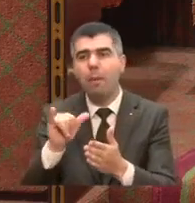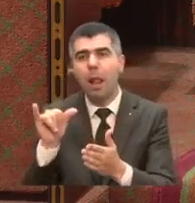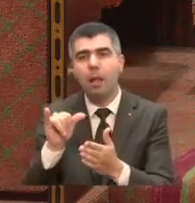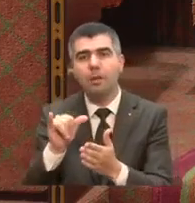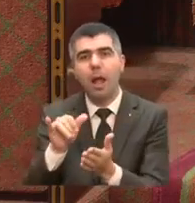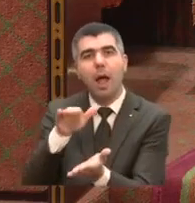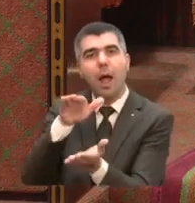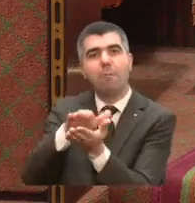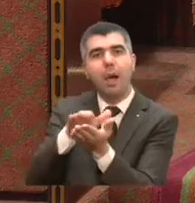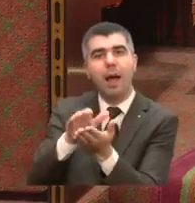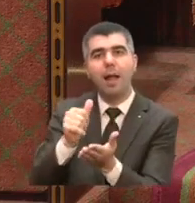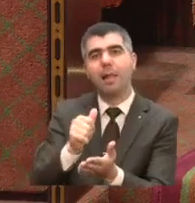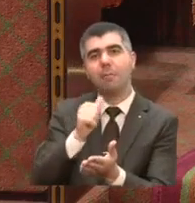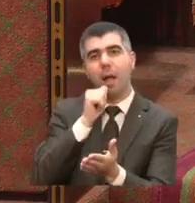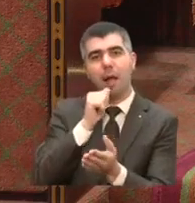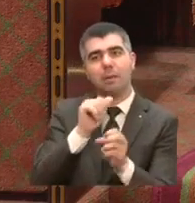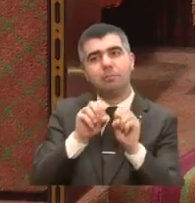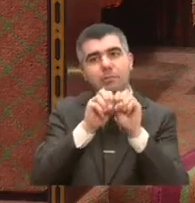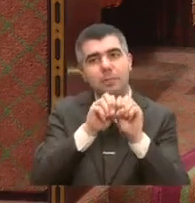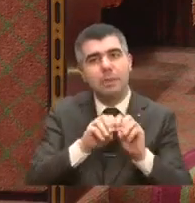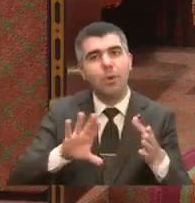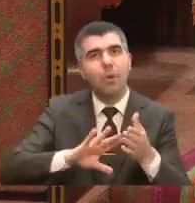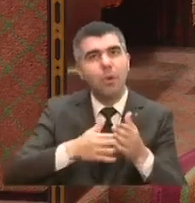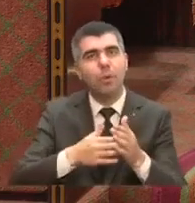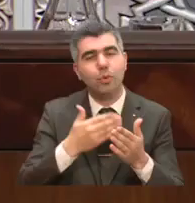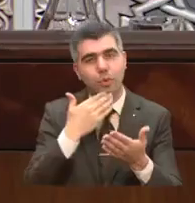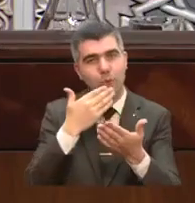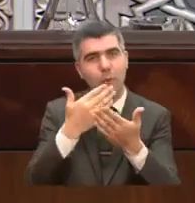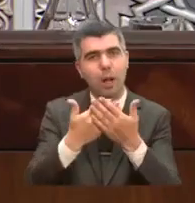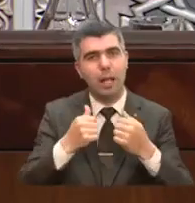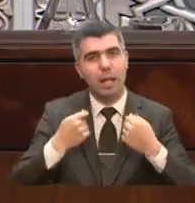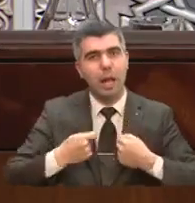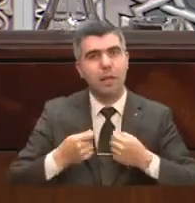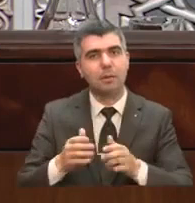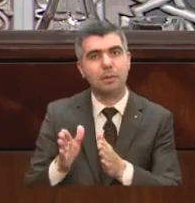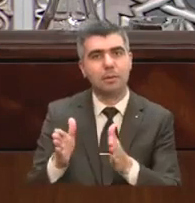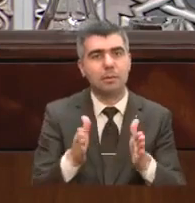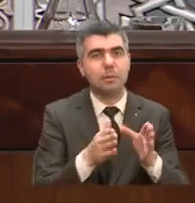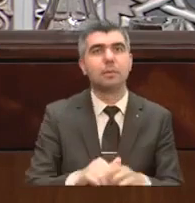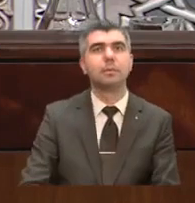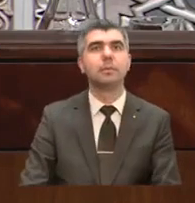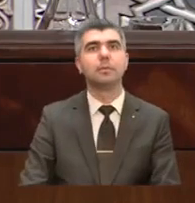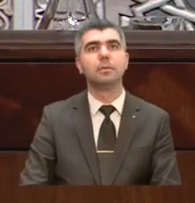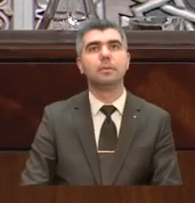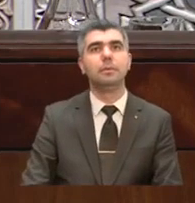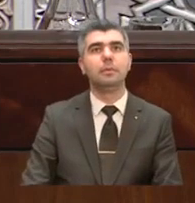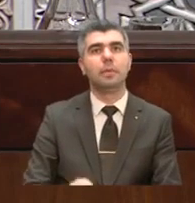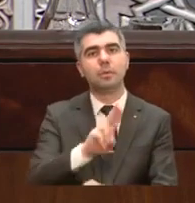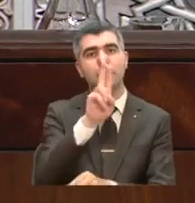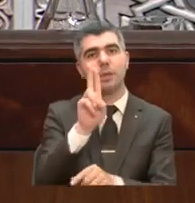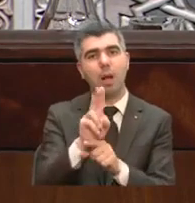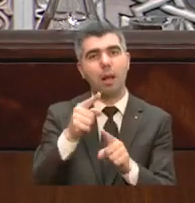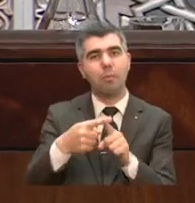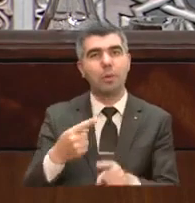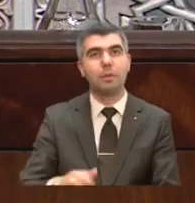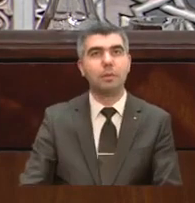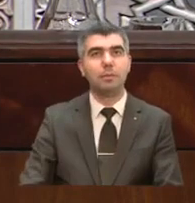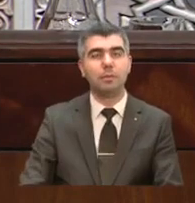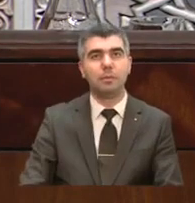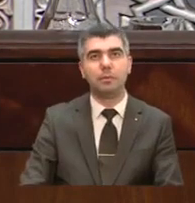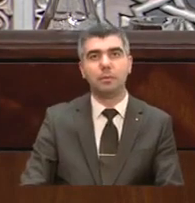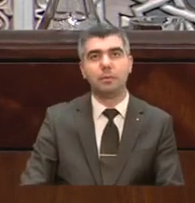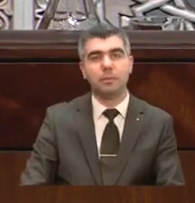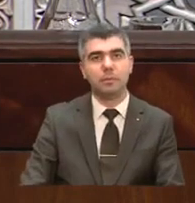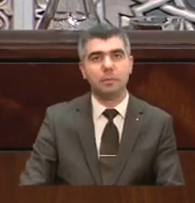على توفير هذه المادة الحيوية. شكرا سيد الرئيس. شكرا سيد الوزير. تعقيب سيد النائب المحترم.